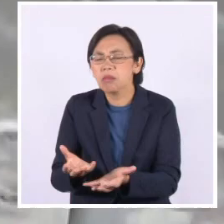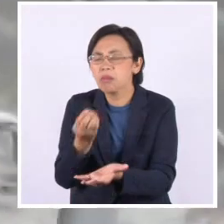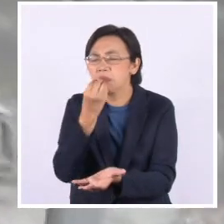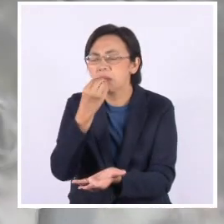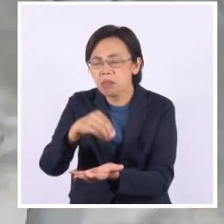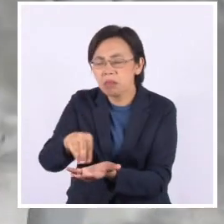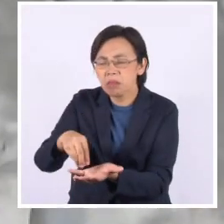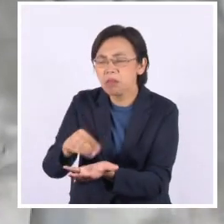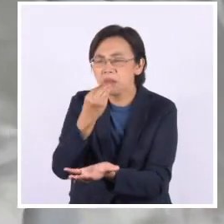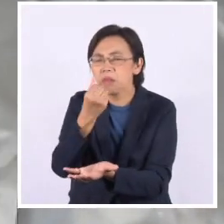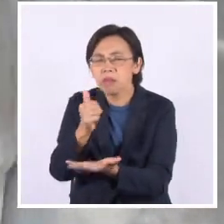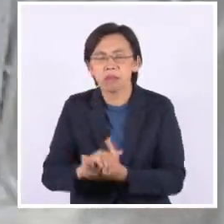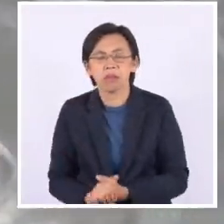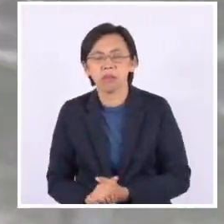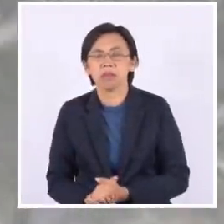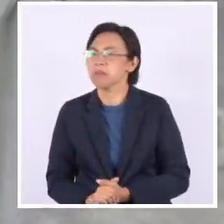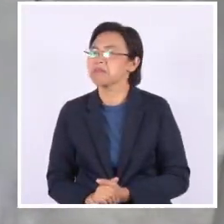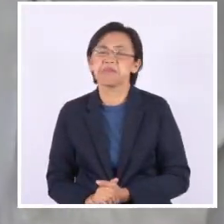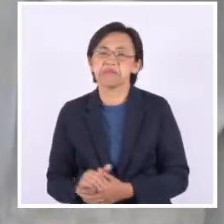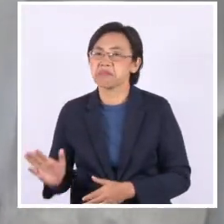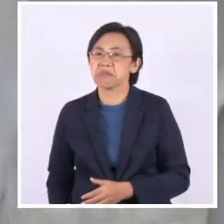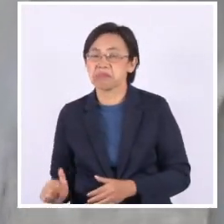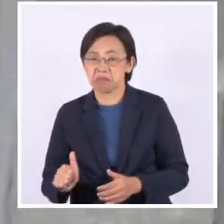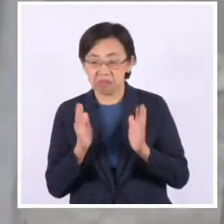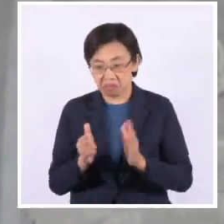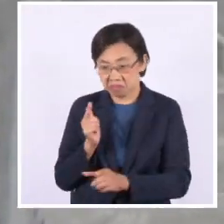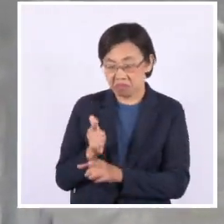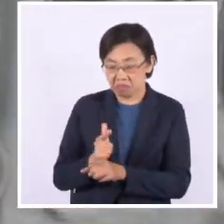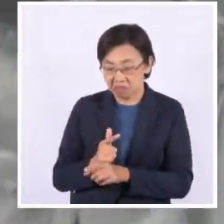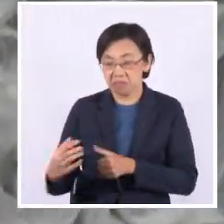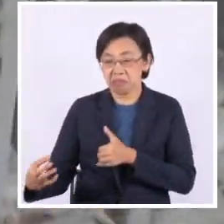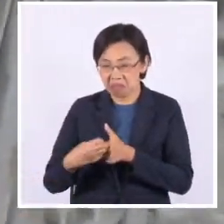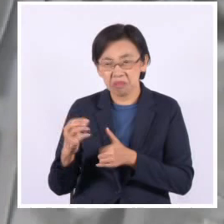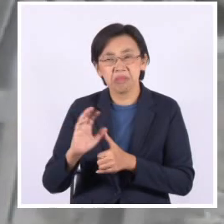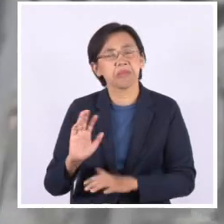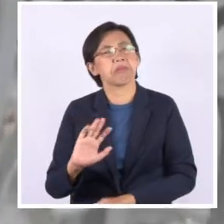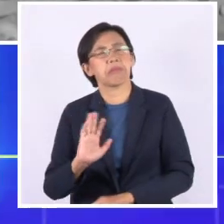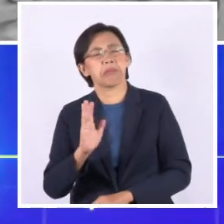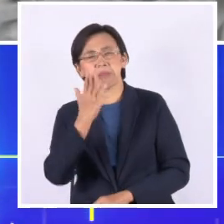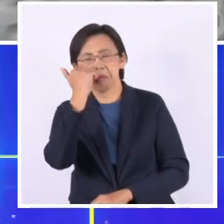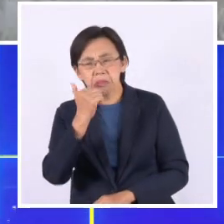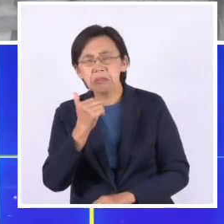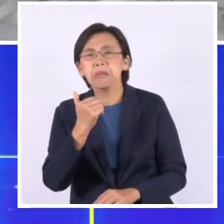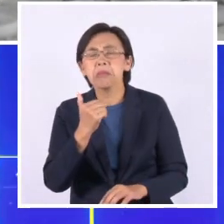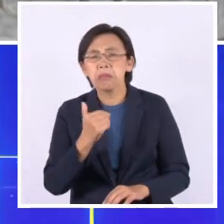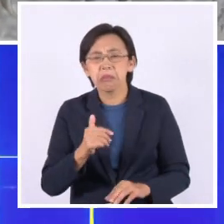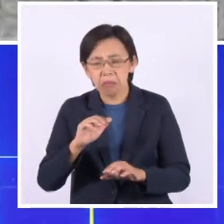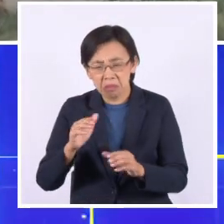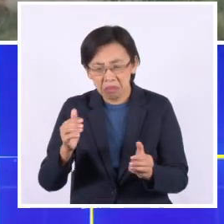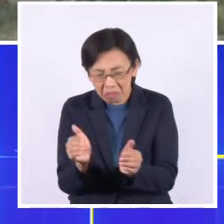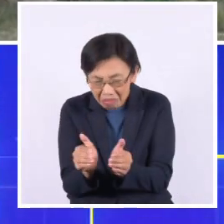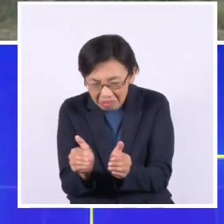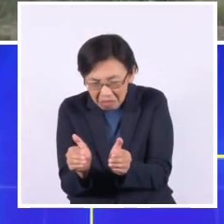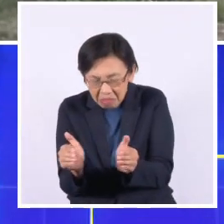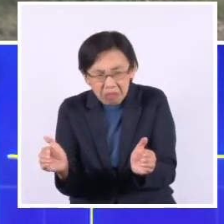จ่ายด้วยนะ คือมันกัดเจ้าของก็ไม่ไหวแล้วนะหมาเนี่ย นั่นน่ะสิ ไม่ใช่เพิ่งเลี้ยงมาตั้งแต่เด็กเนี่ยมันต้องมีความผิดปกติอะไรสักอย่างนึง มันกำลังติดสัตว์ห